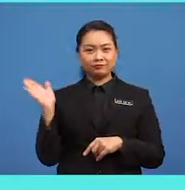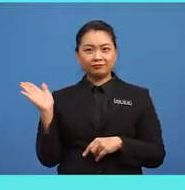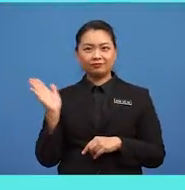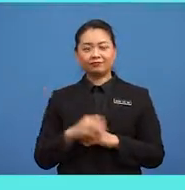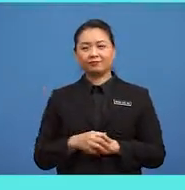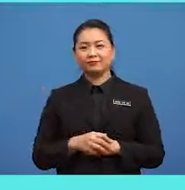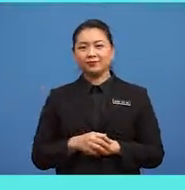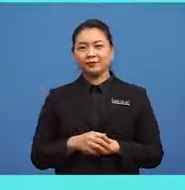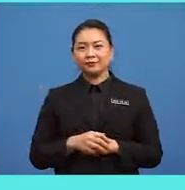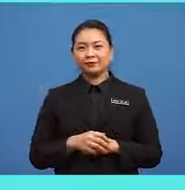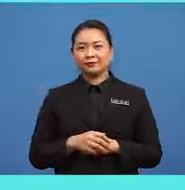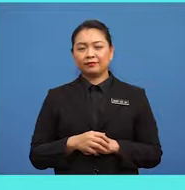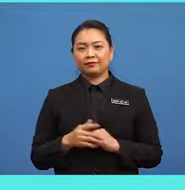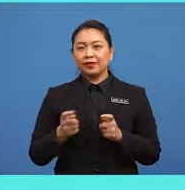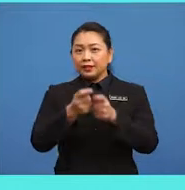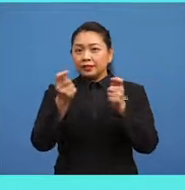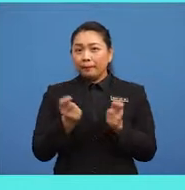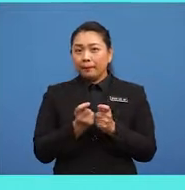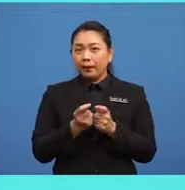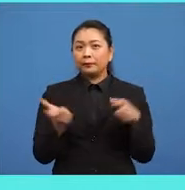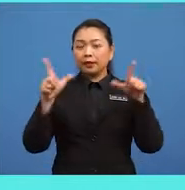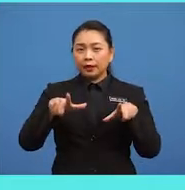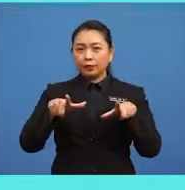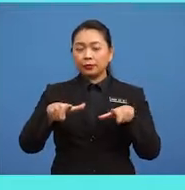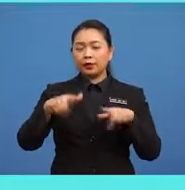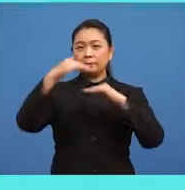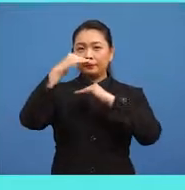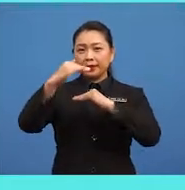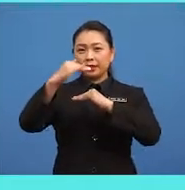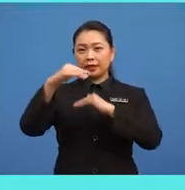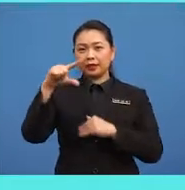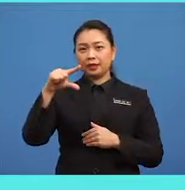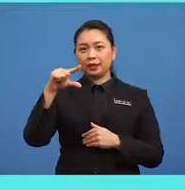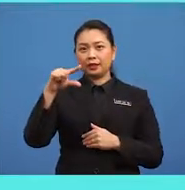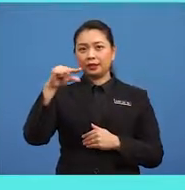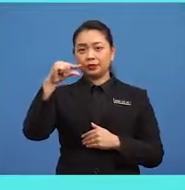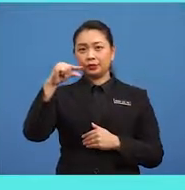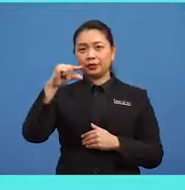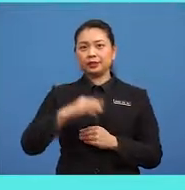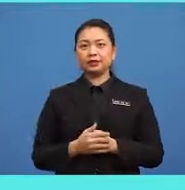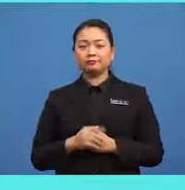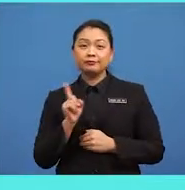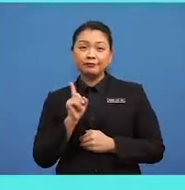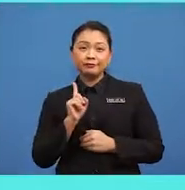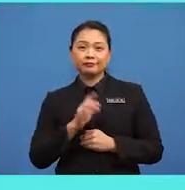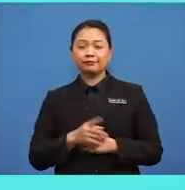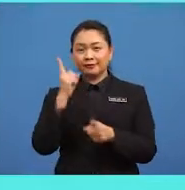Pembayang yang seterusnya adalah tempat berlakunya peringkat glikolisis.